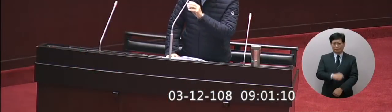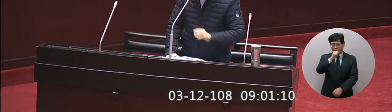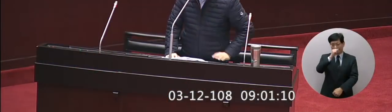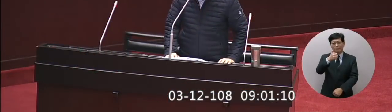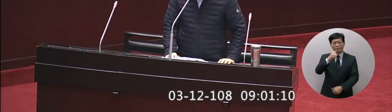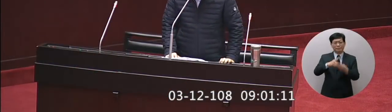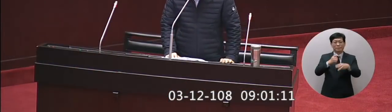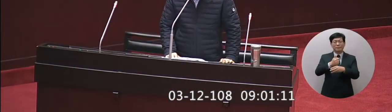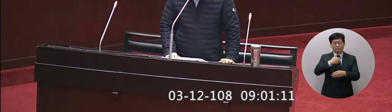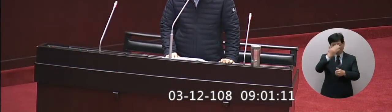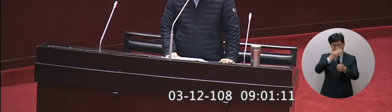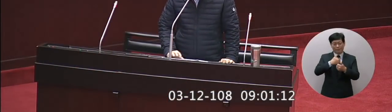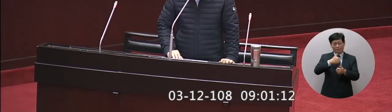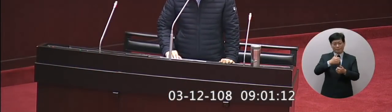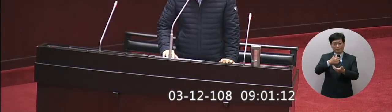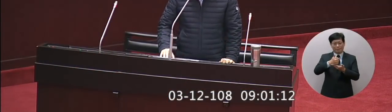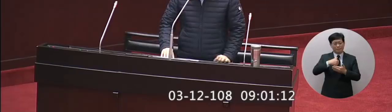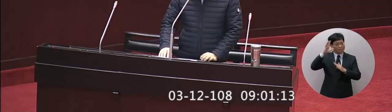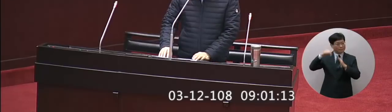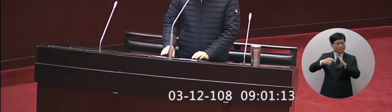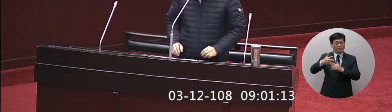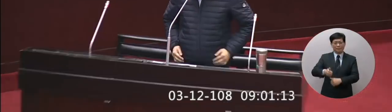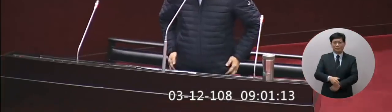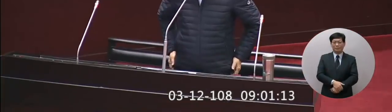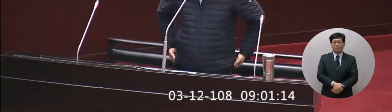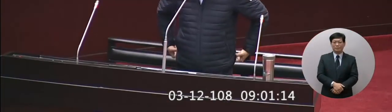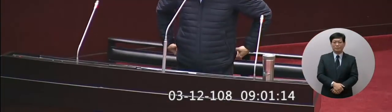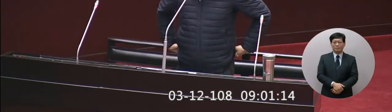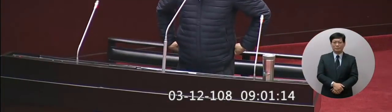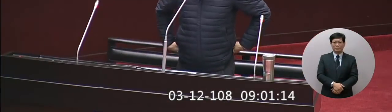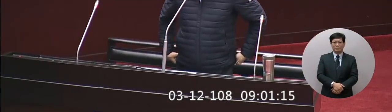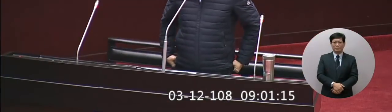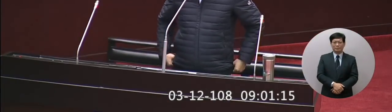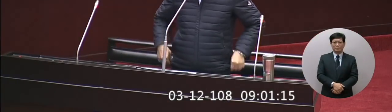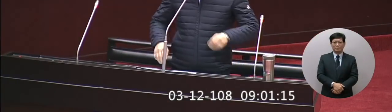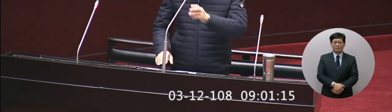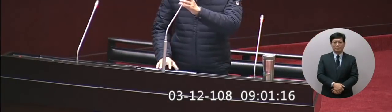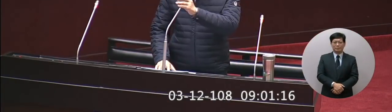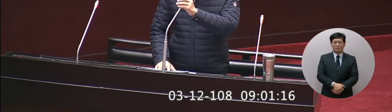好，谢谢主席，麻烦请苏院长。 请苏院长。